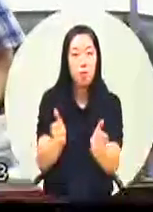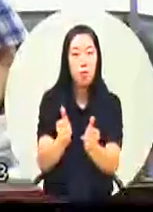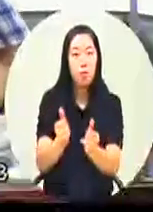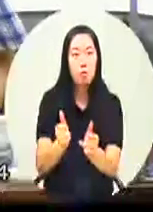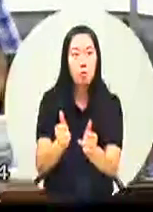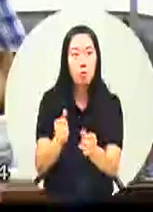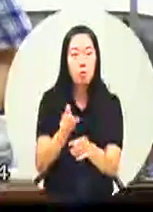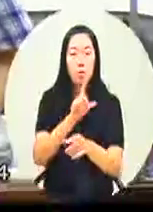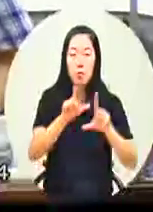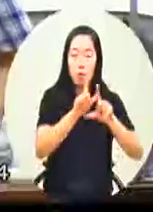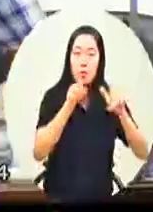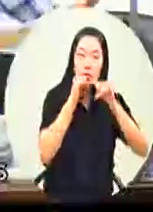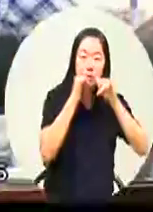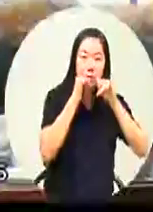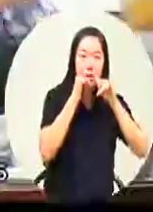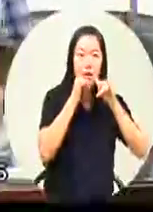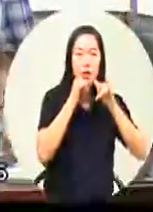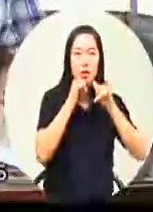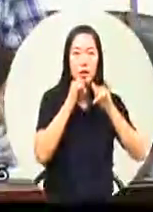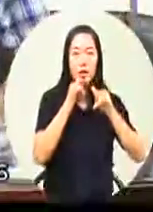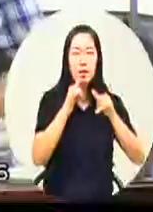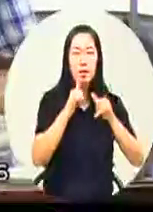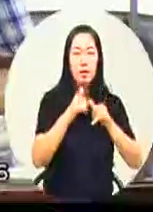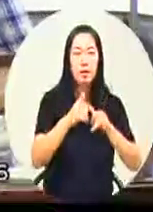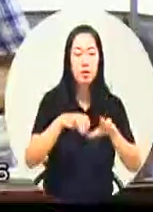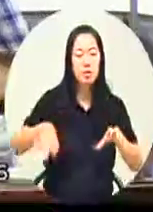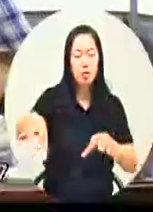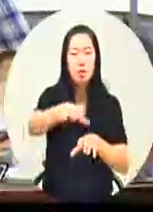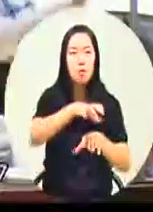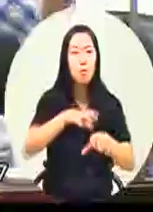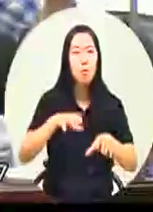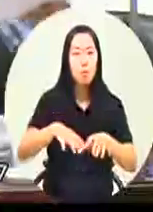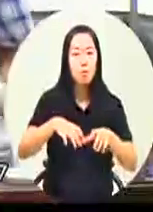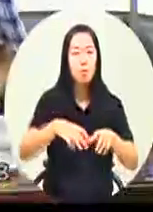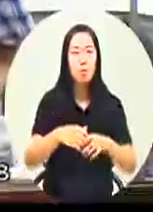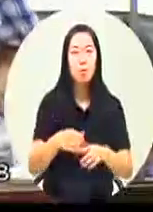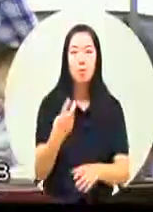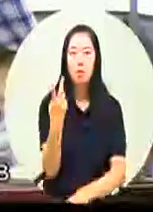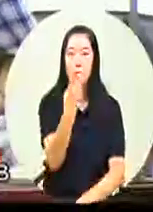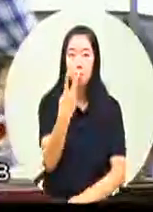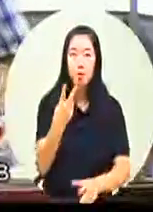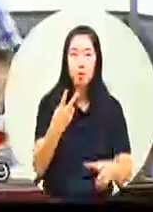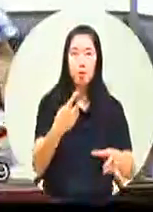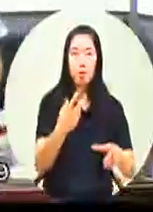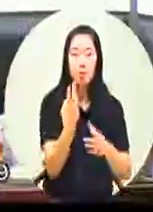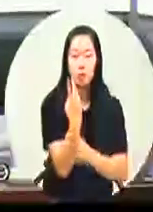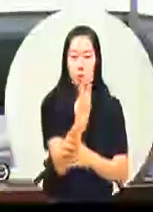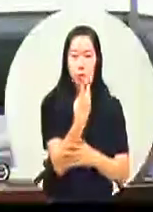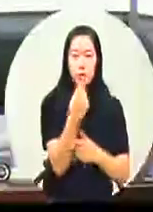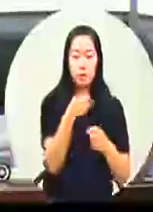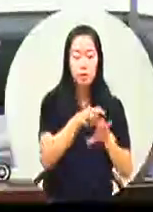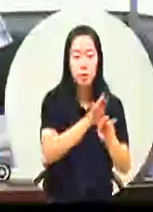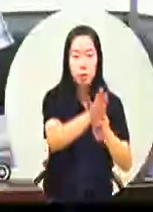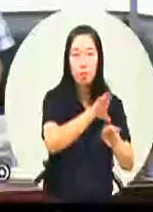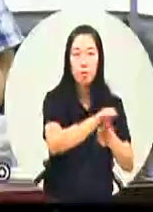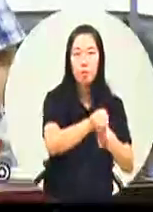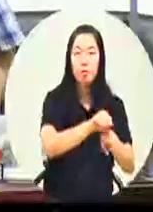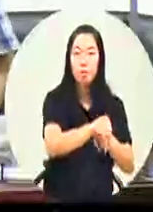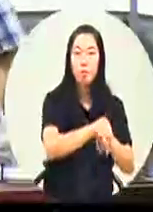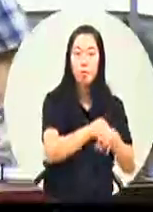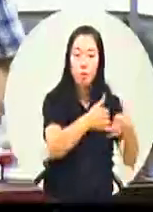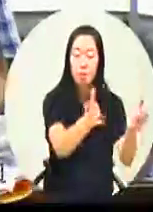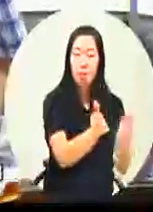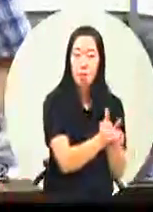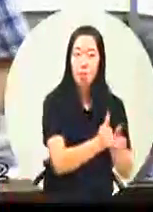这个大寮从那些什么哦？你两条线啦，对不对？一个是高铁民主线，一个是